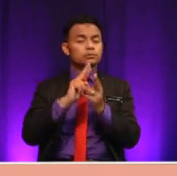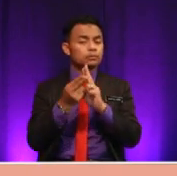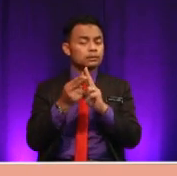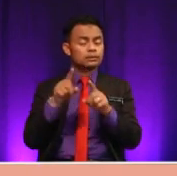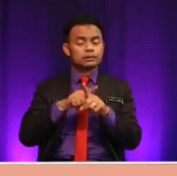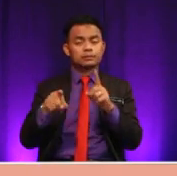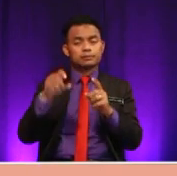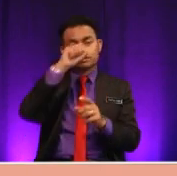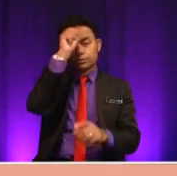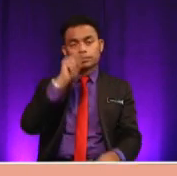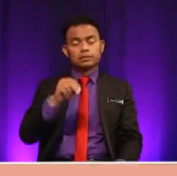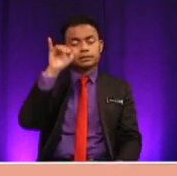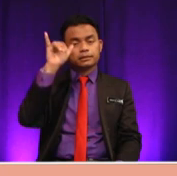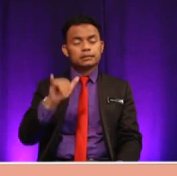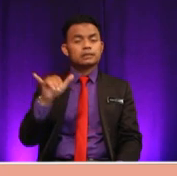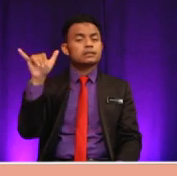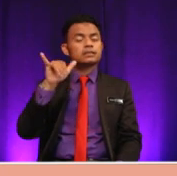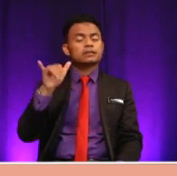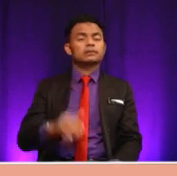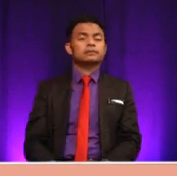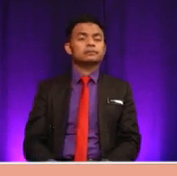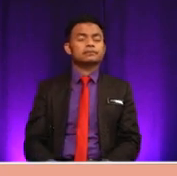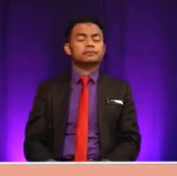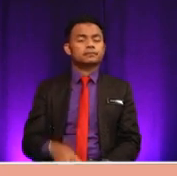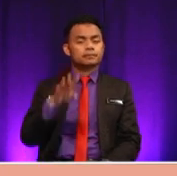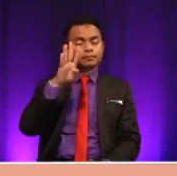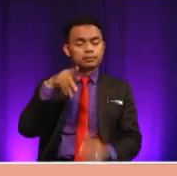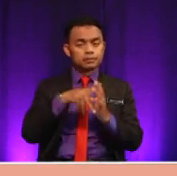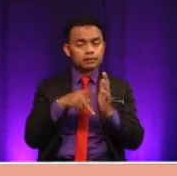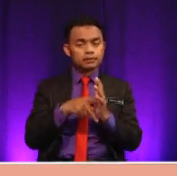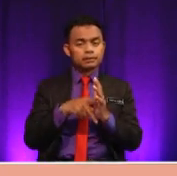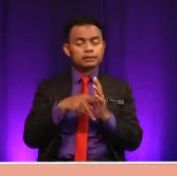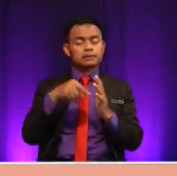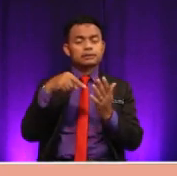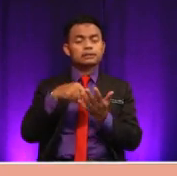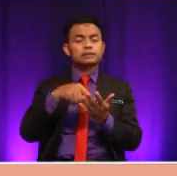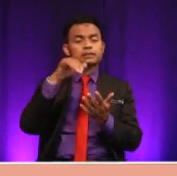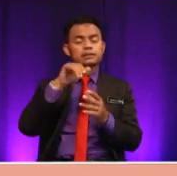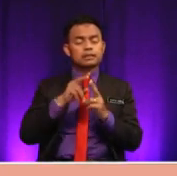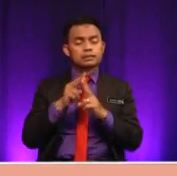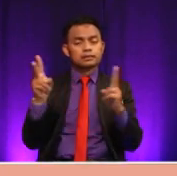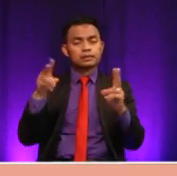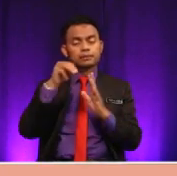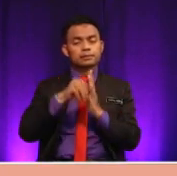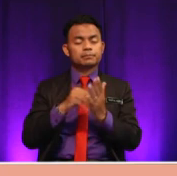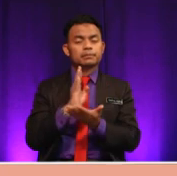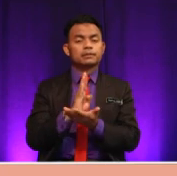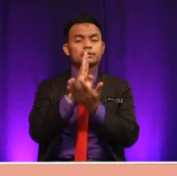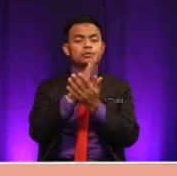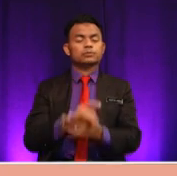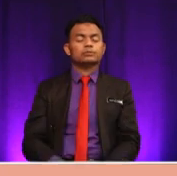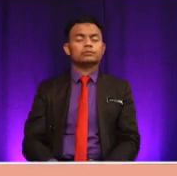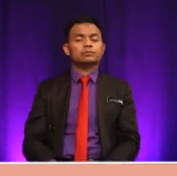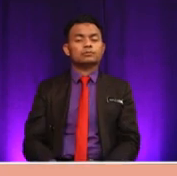bahasanya kayak tadi 4 perkara penting ini sangat membantu belajar ini namun ujian